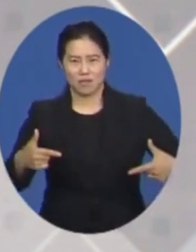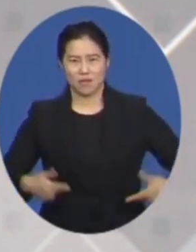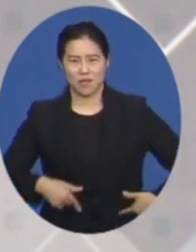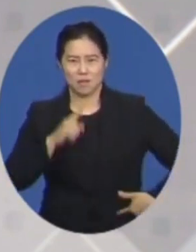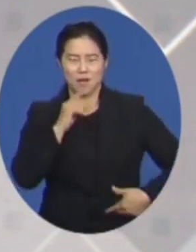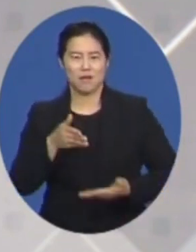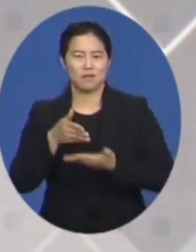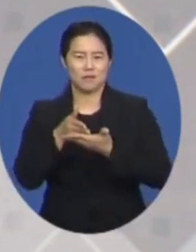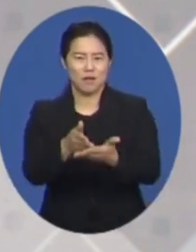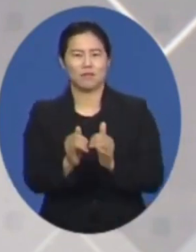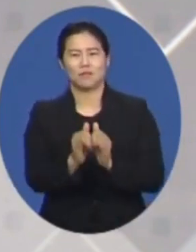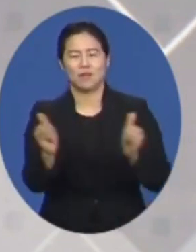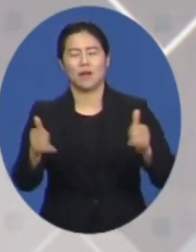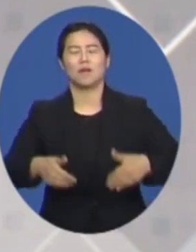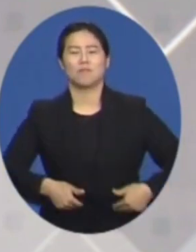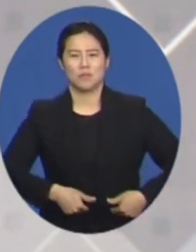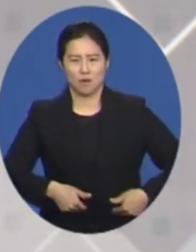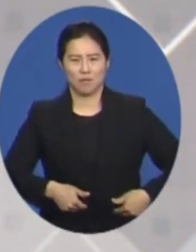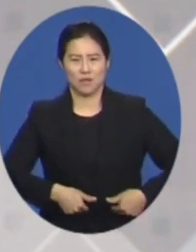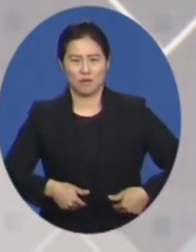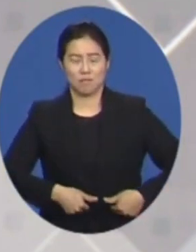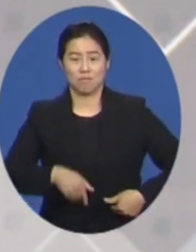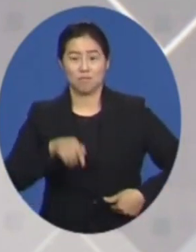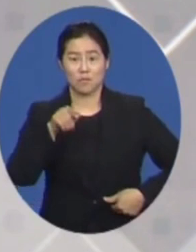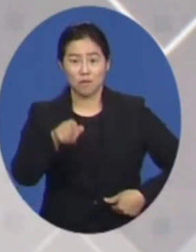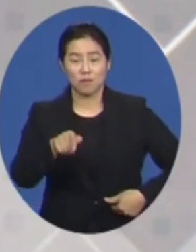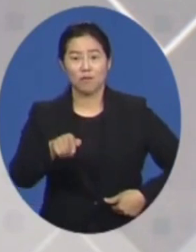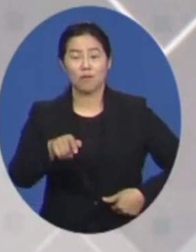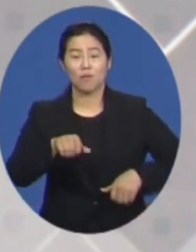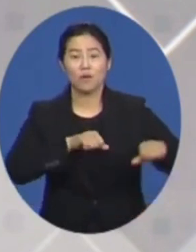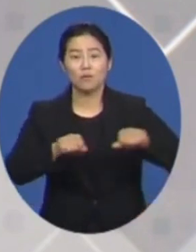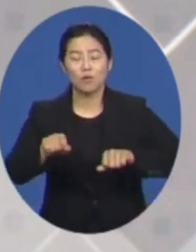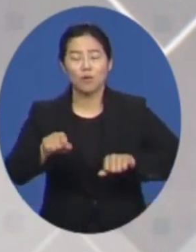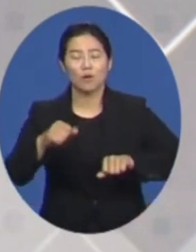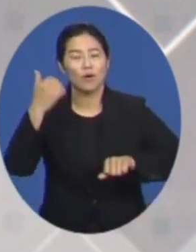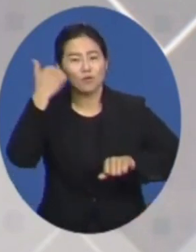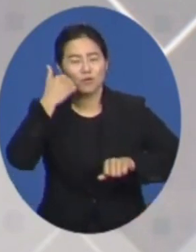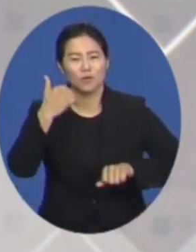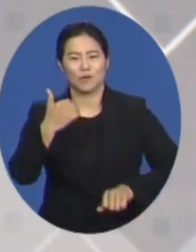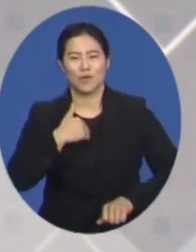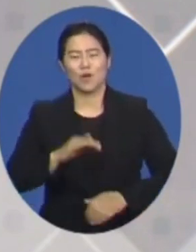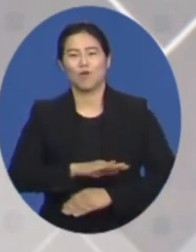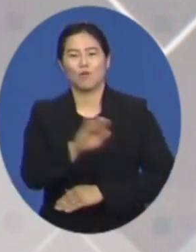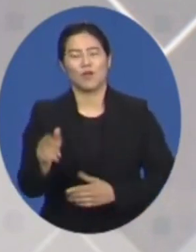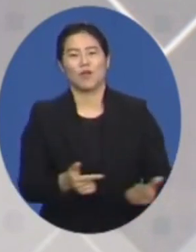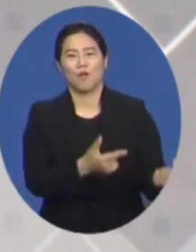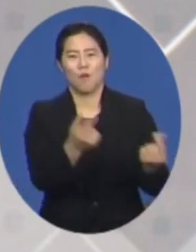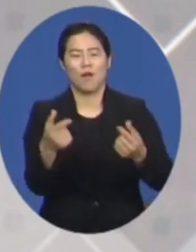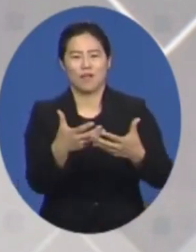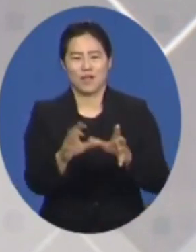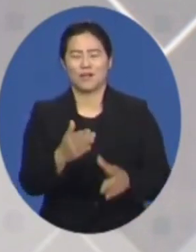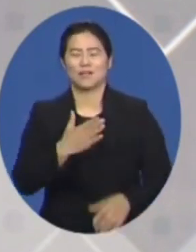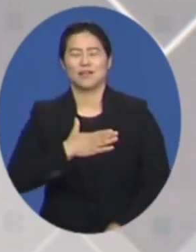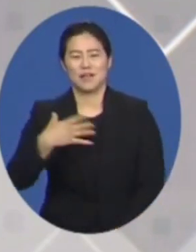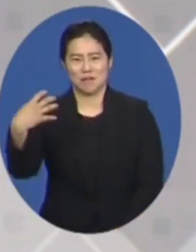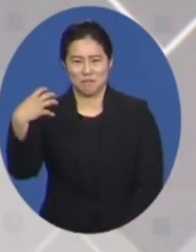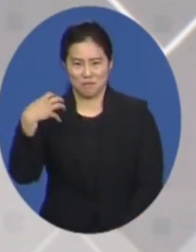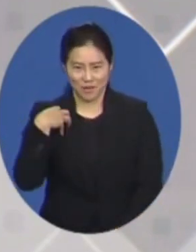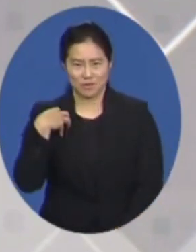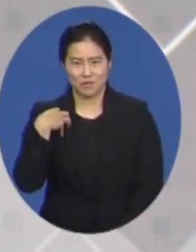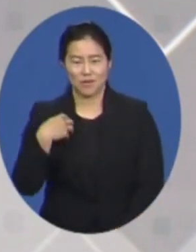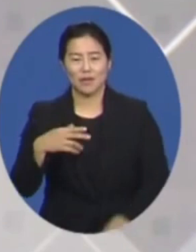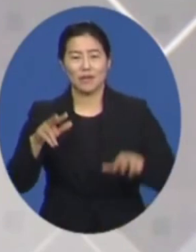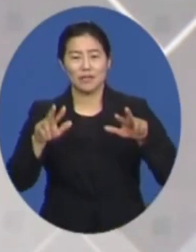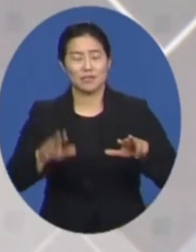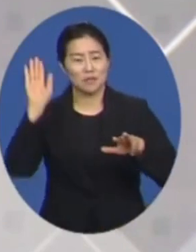대변자가 필요합니다 그 역할을 교체 일본 우리 공화당 편 진 설이 하겠습니다 직업에